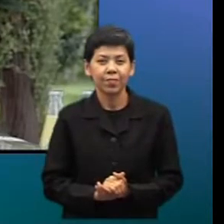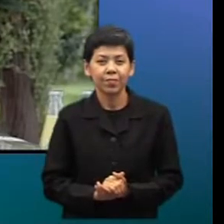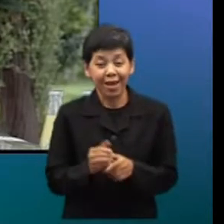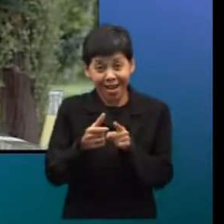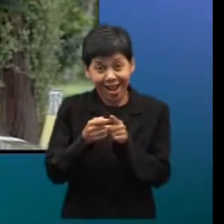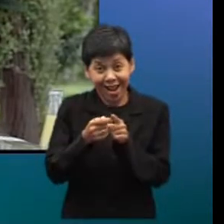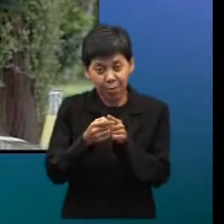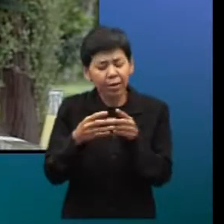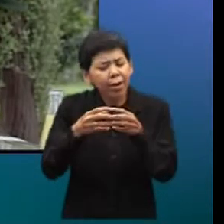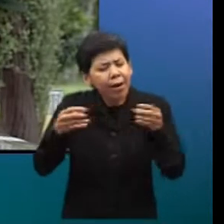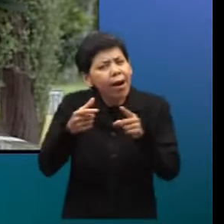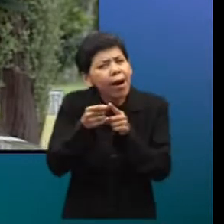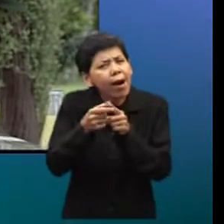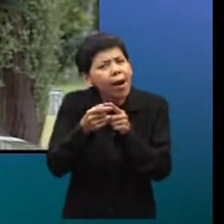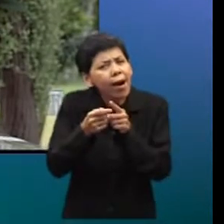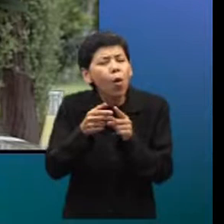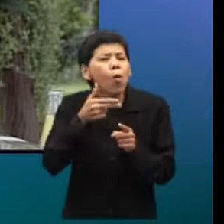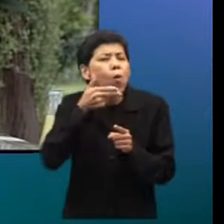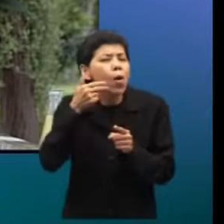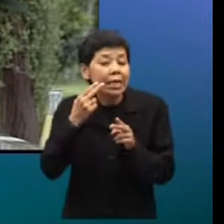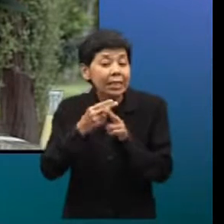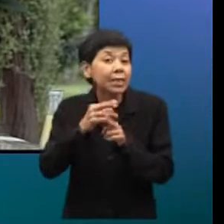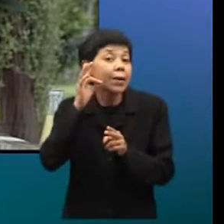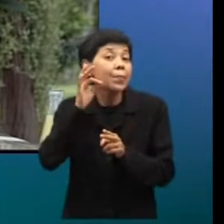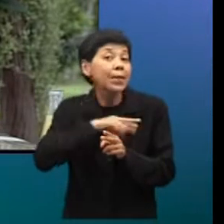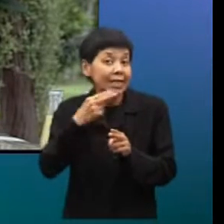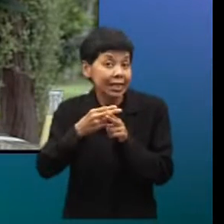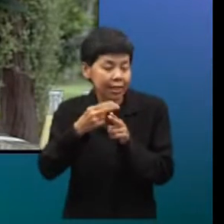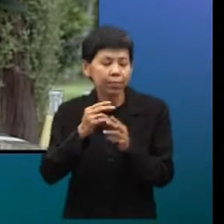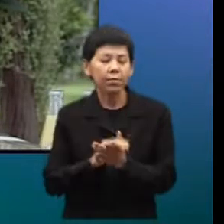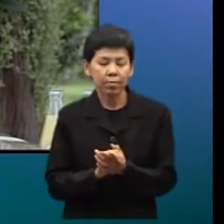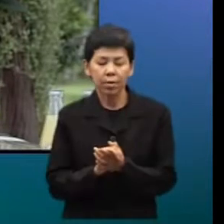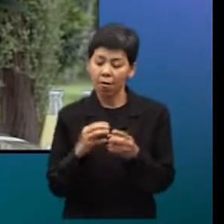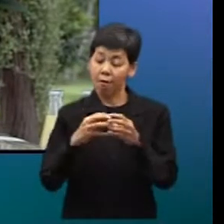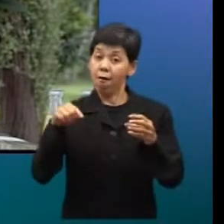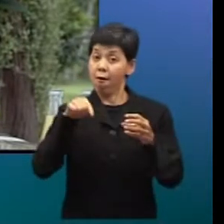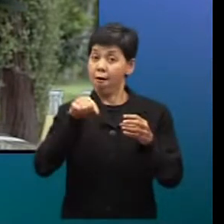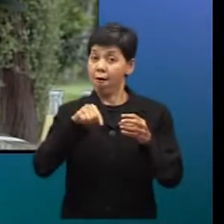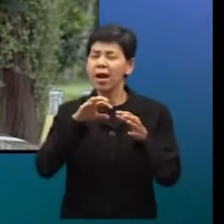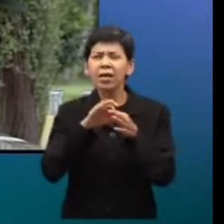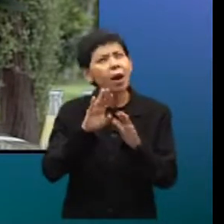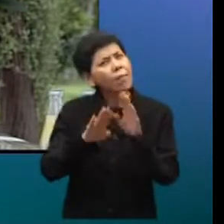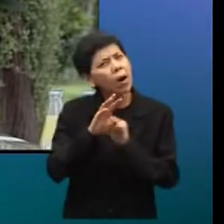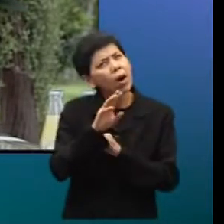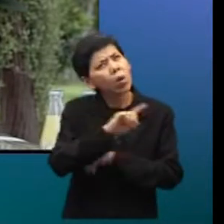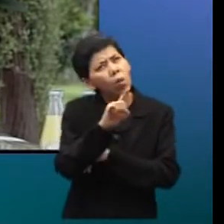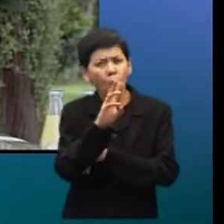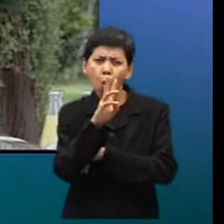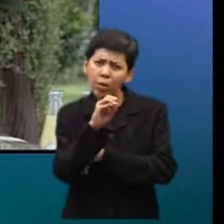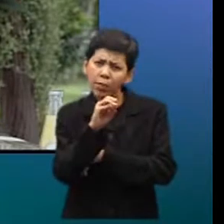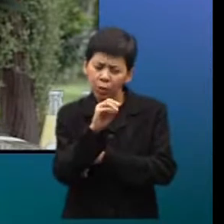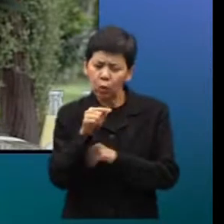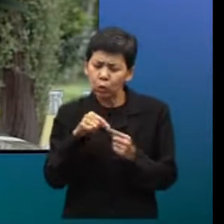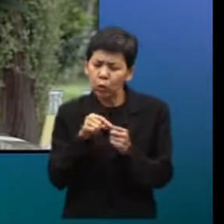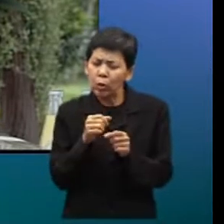ข้าวโพดก็คือใช้ข้าวโพดหวานน้ำผึ้งนะคะความอ่อนก็คืออยู่ที่ประมาณ60วันที่ระยะเป็นน้